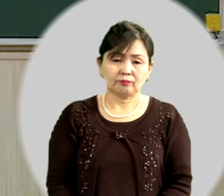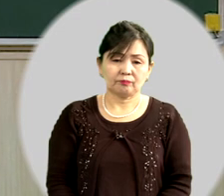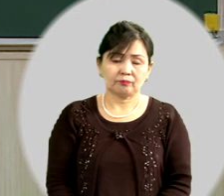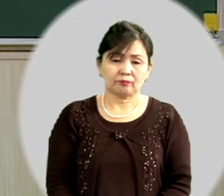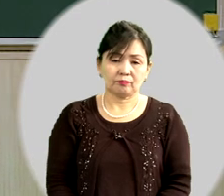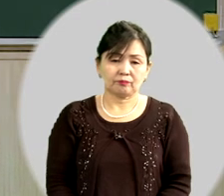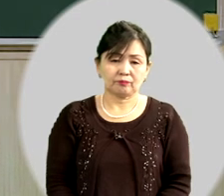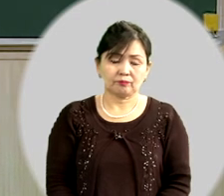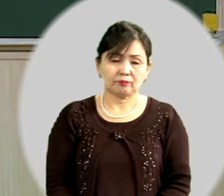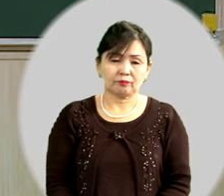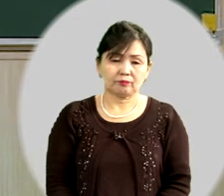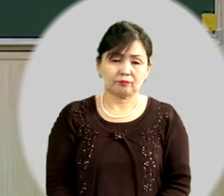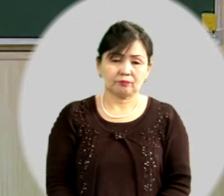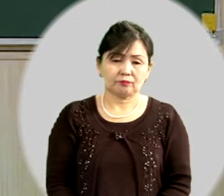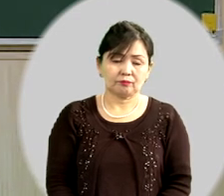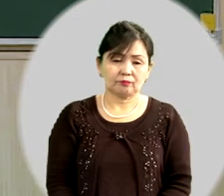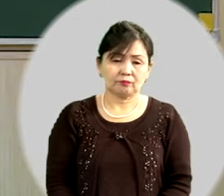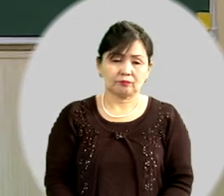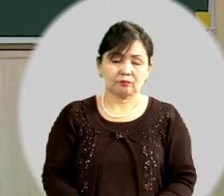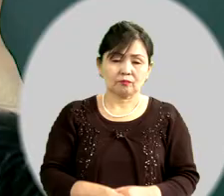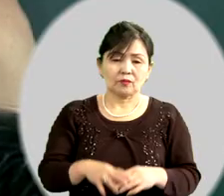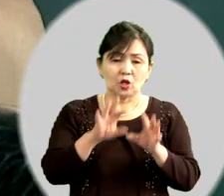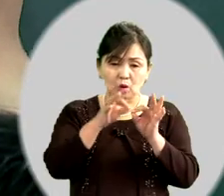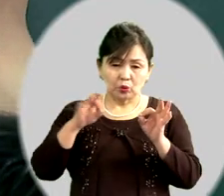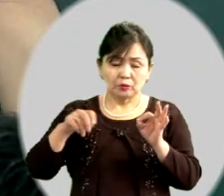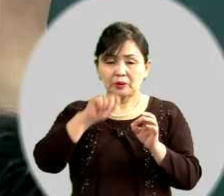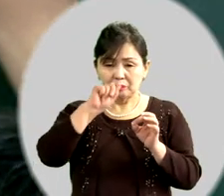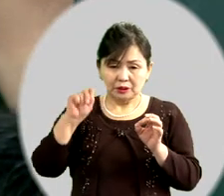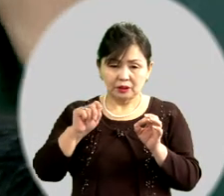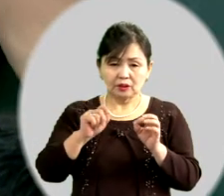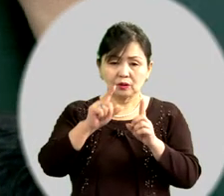За, бүтэн үгээр бичээд үгээ маш сайн нүдлээрэй.